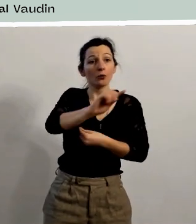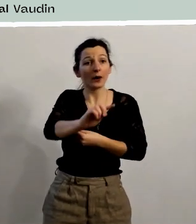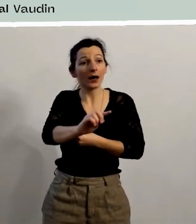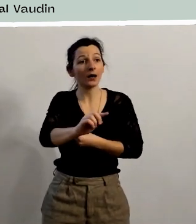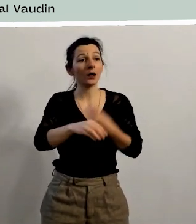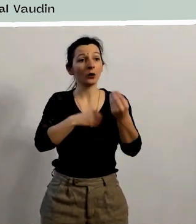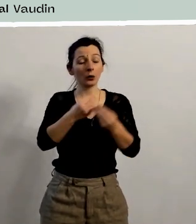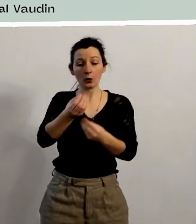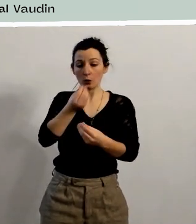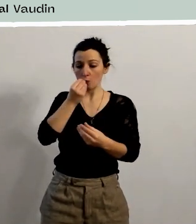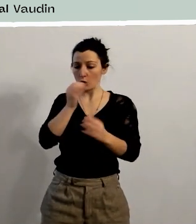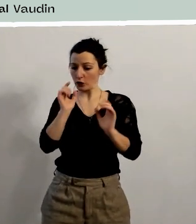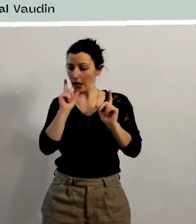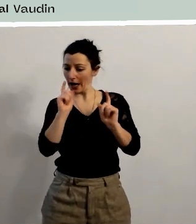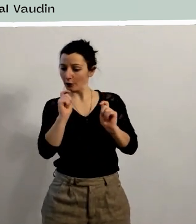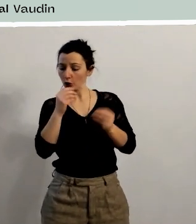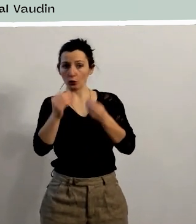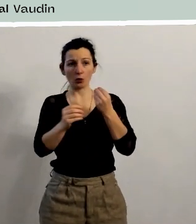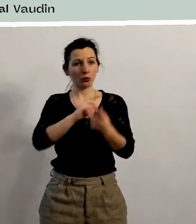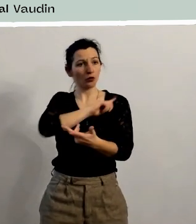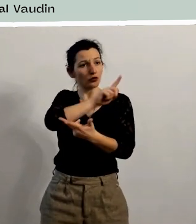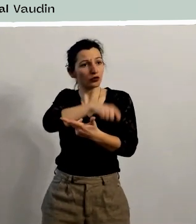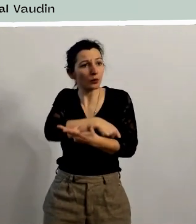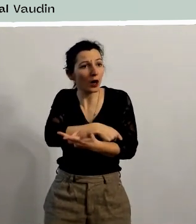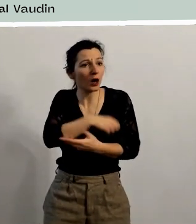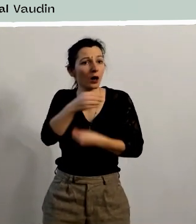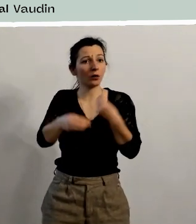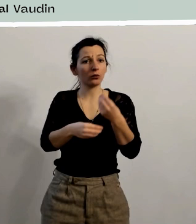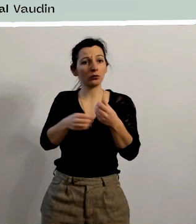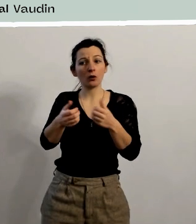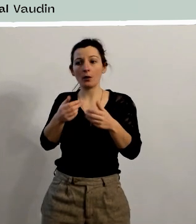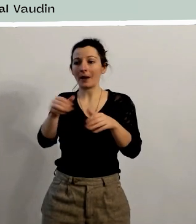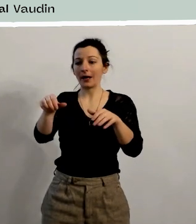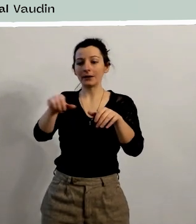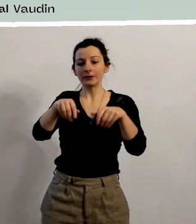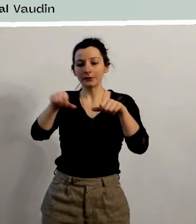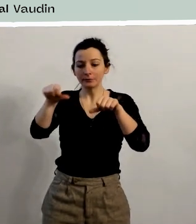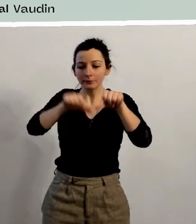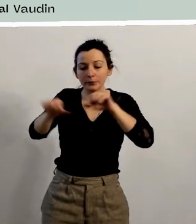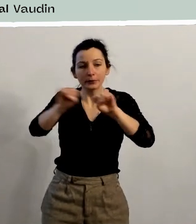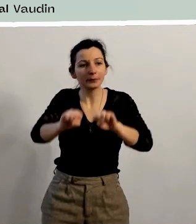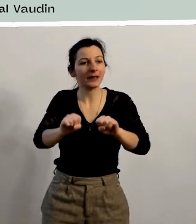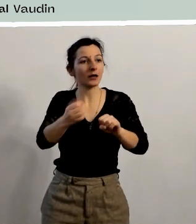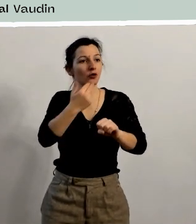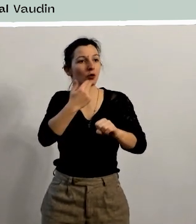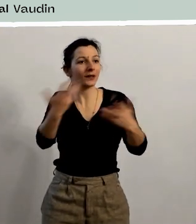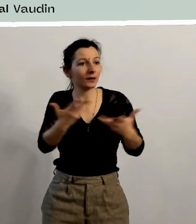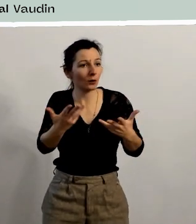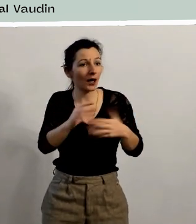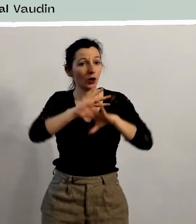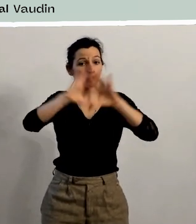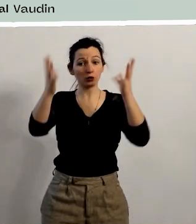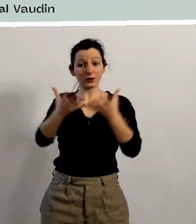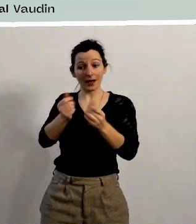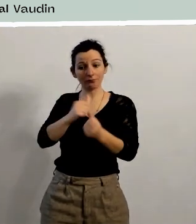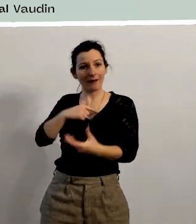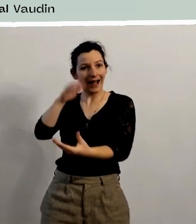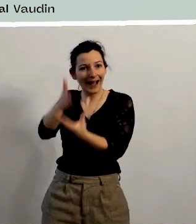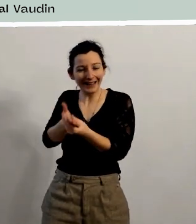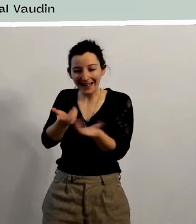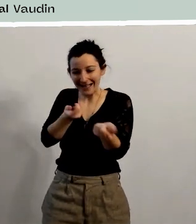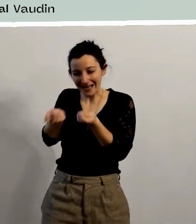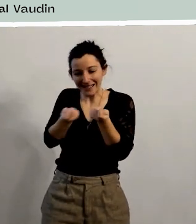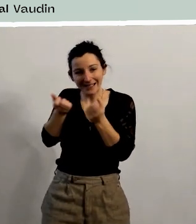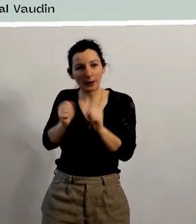attention à ce que vous mangez ? Est-ce que vous faites du sport ? Vos produits ménagers, est-ce que vous faites attention ? Et ainsi de suite. Et ça, on a une maîtrise totale